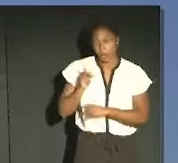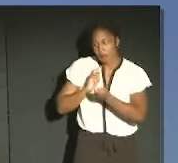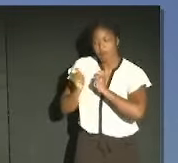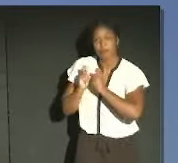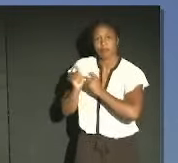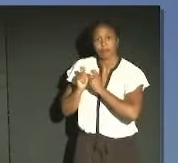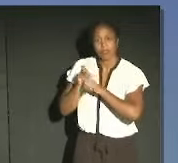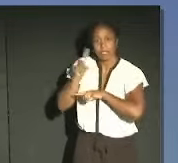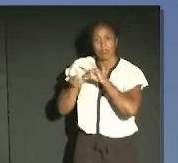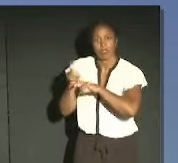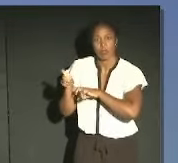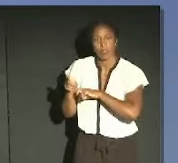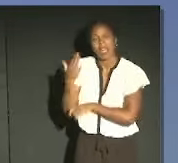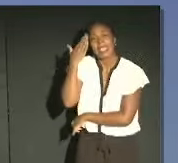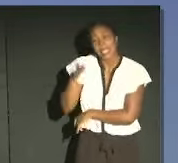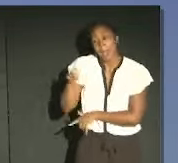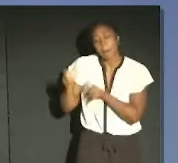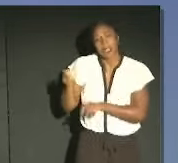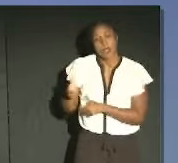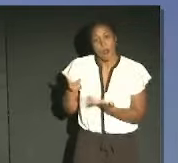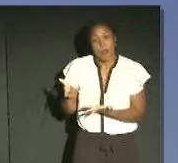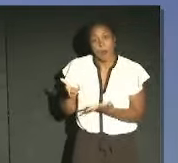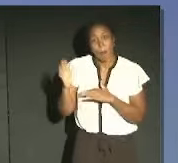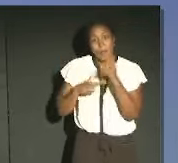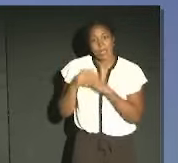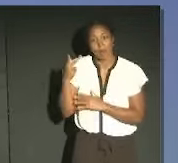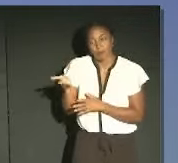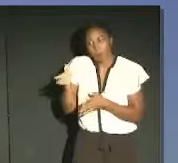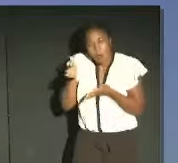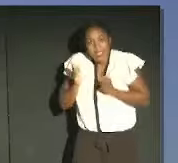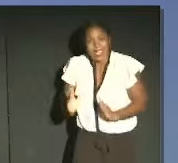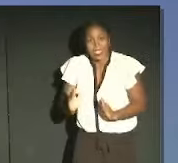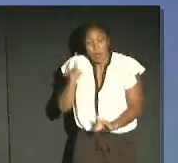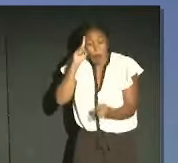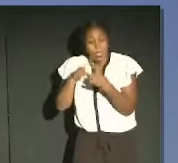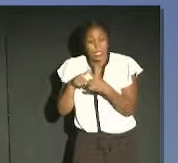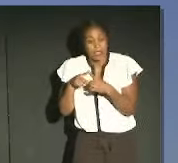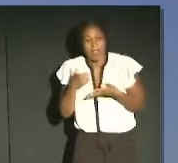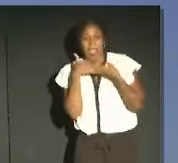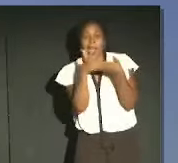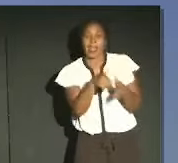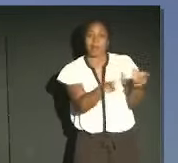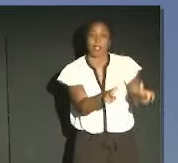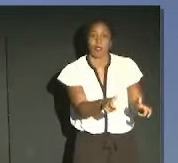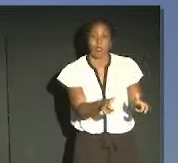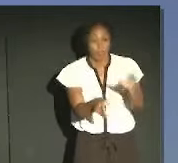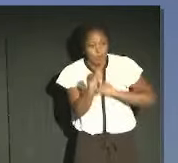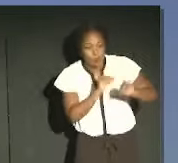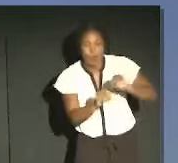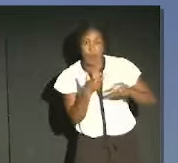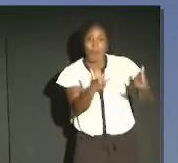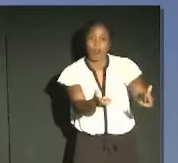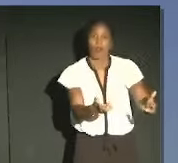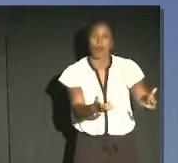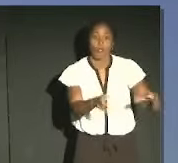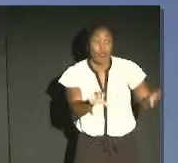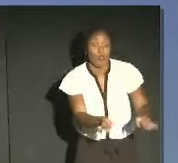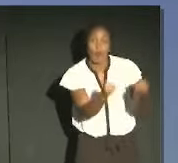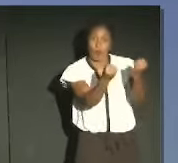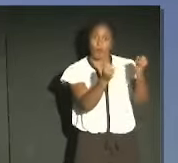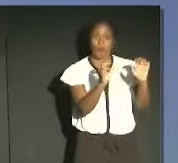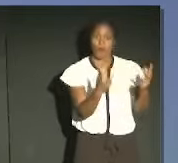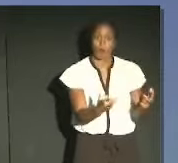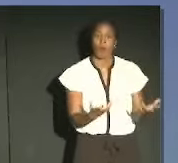soignants choisissent leur métier parce qu'ils ils veulent aider les autres parce qu'ils veulent soigner leur prochain sauver leur prochains